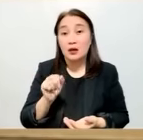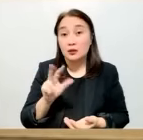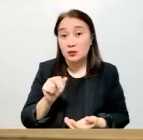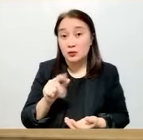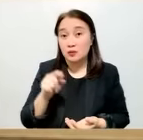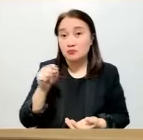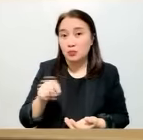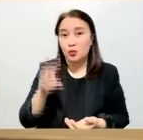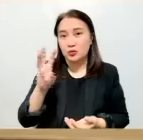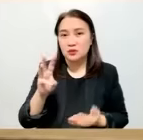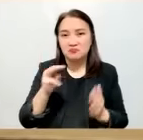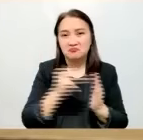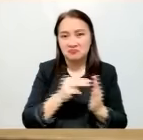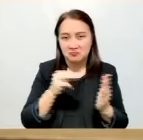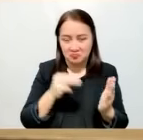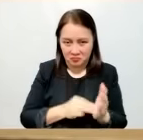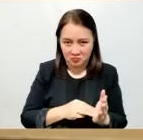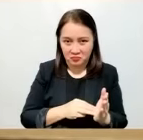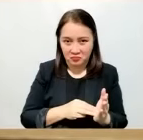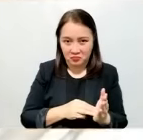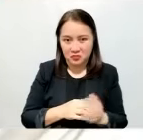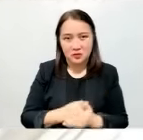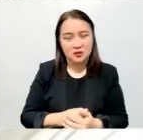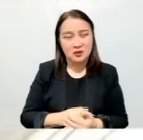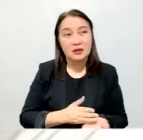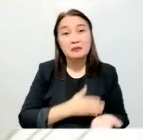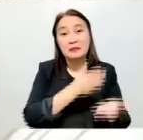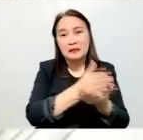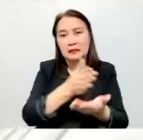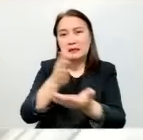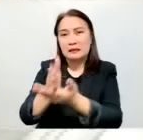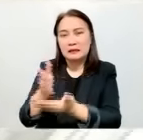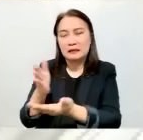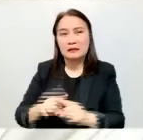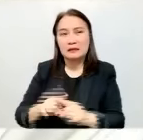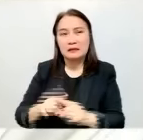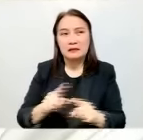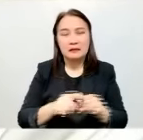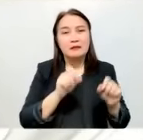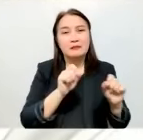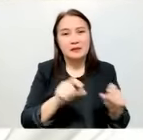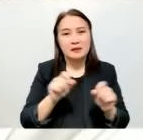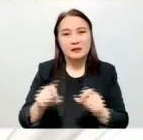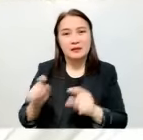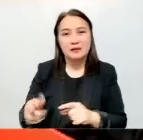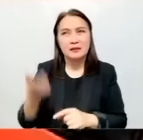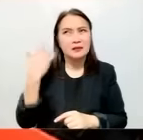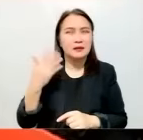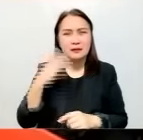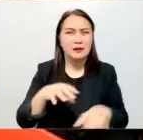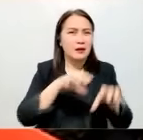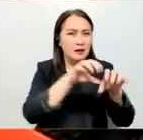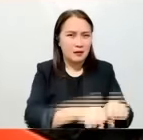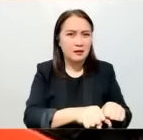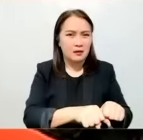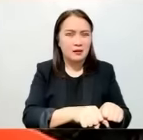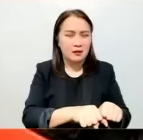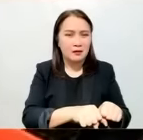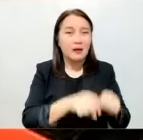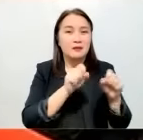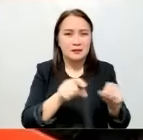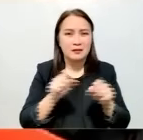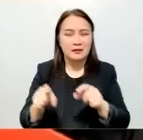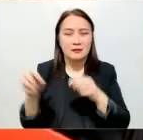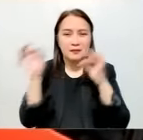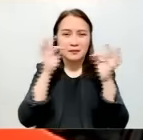13.6 million. So napakalaki nito. Dati na raw naaresto si Diam dahil din sa pagtutulak ng droga.